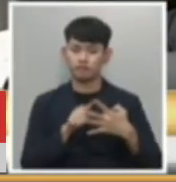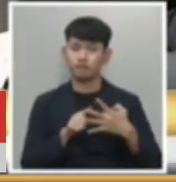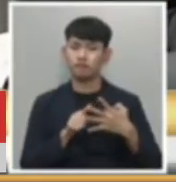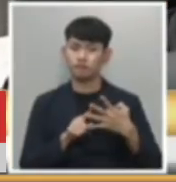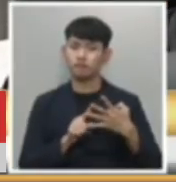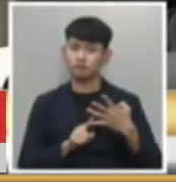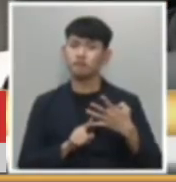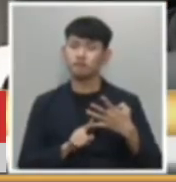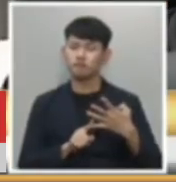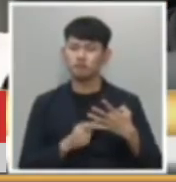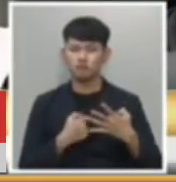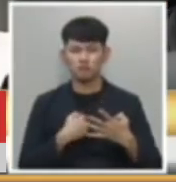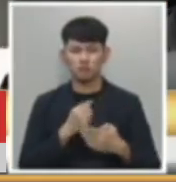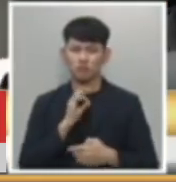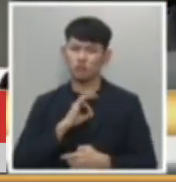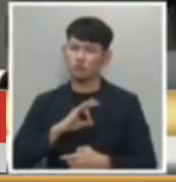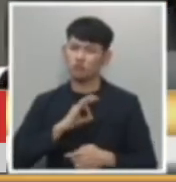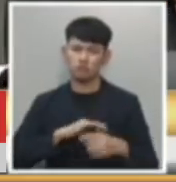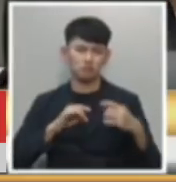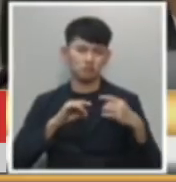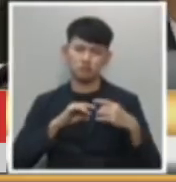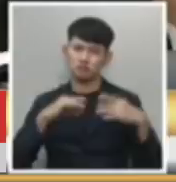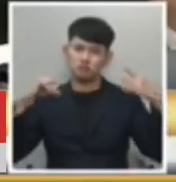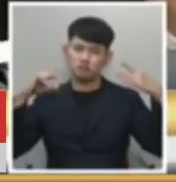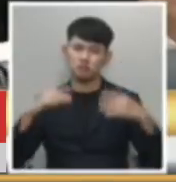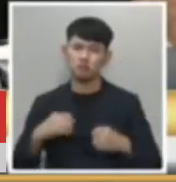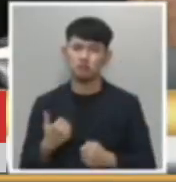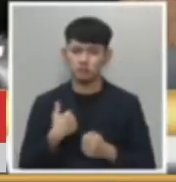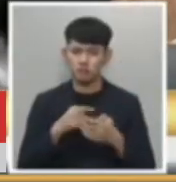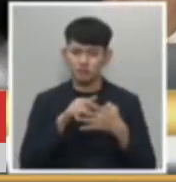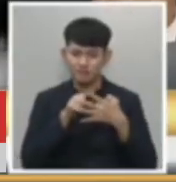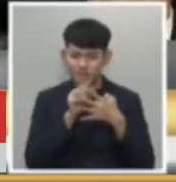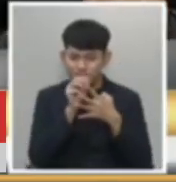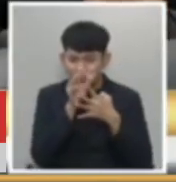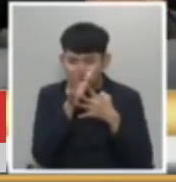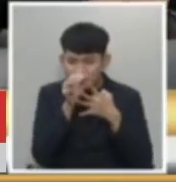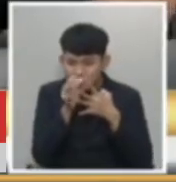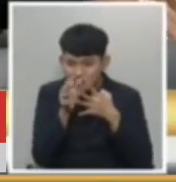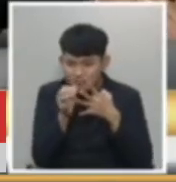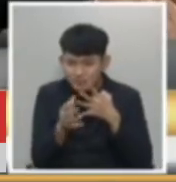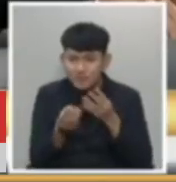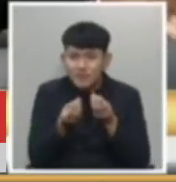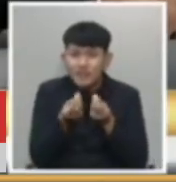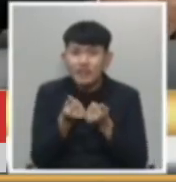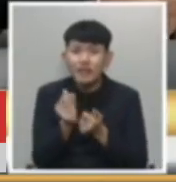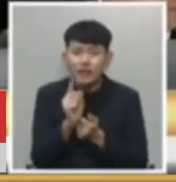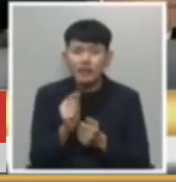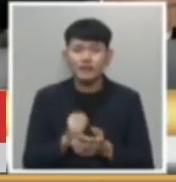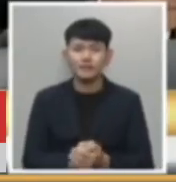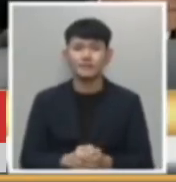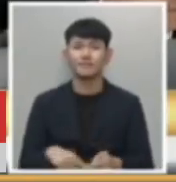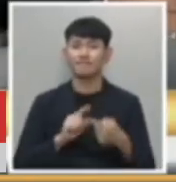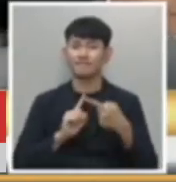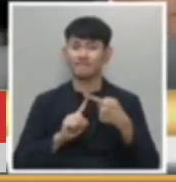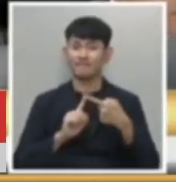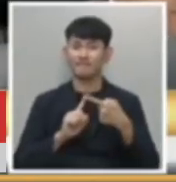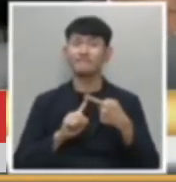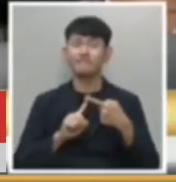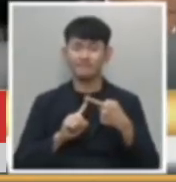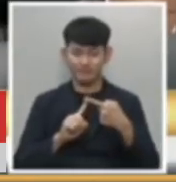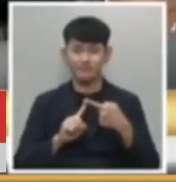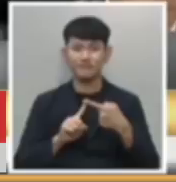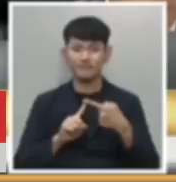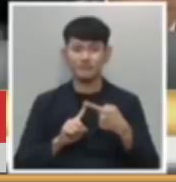อกว่ามันไม่เหมาะสมเนี่ยมันมีรายละเอียดอย่างไรนะครับข้อ1ครับที่บอกว่าไ